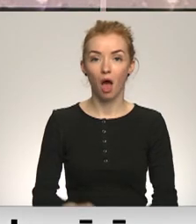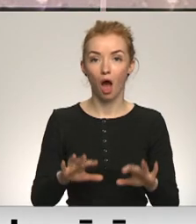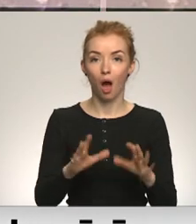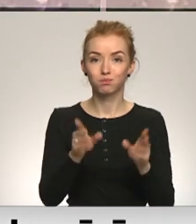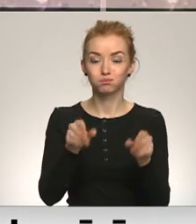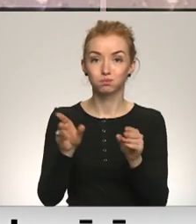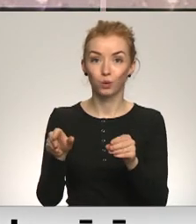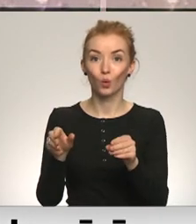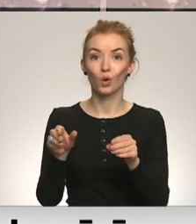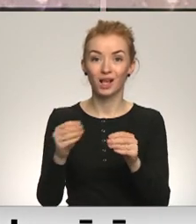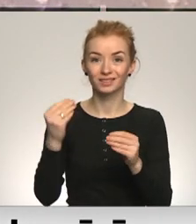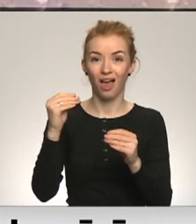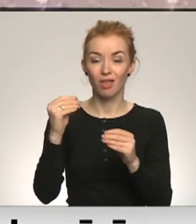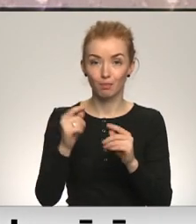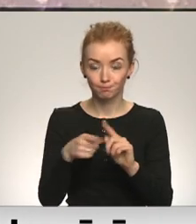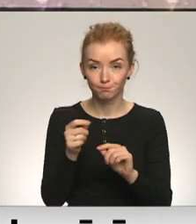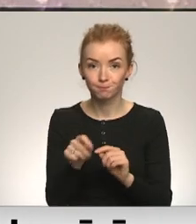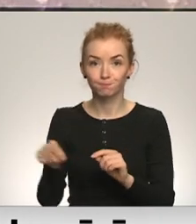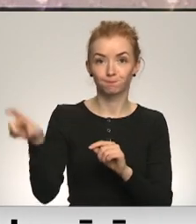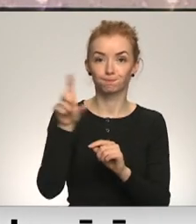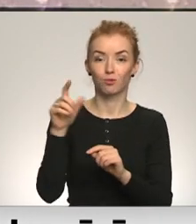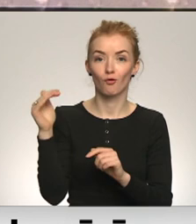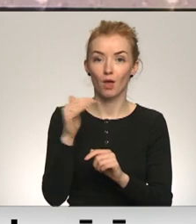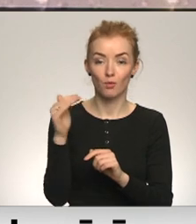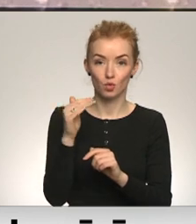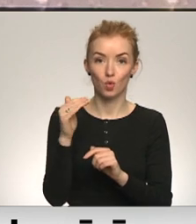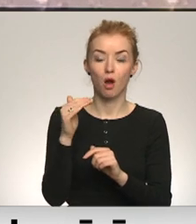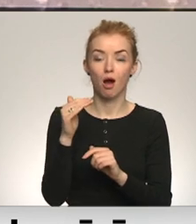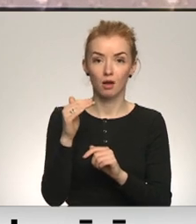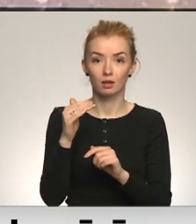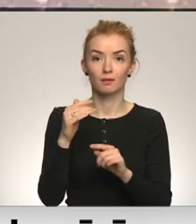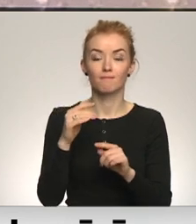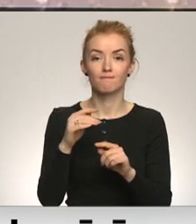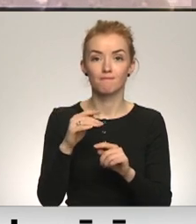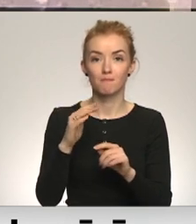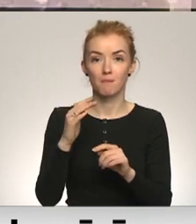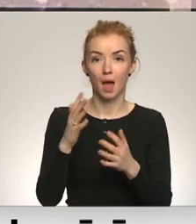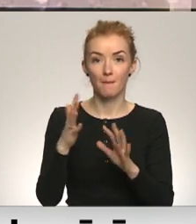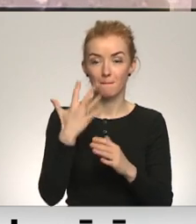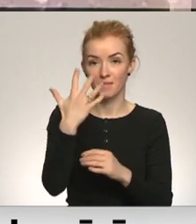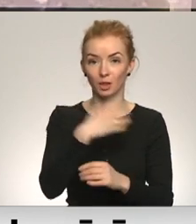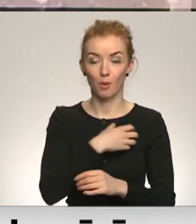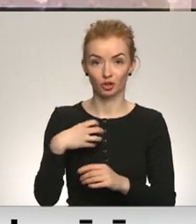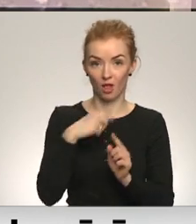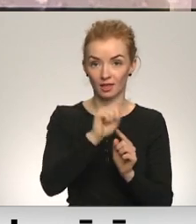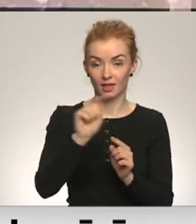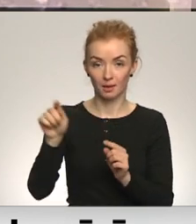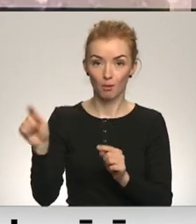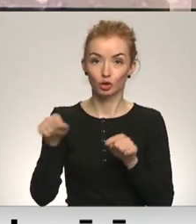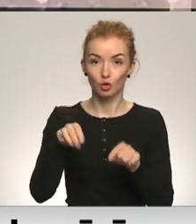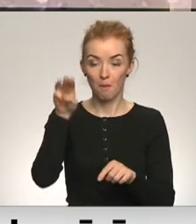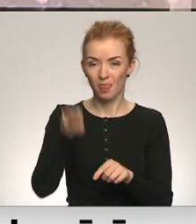Apkures tarifu kāpumam turpinoties, februārī maksa par siltumu palielināsies vēl 5 pašvaldībās.